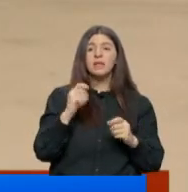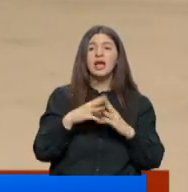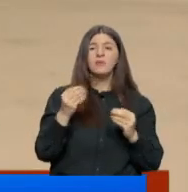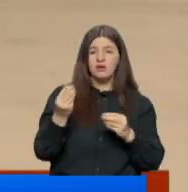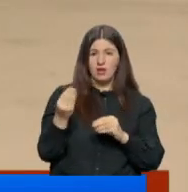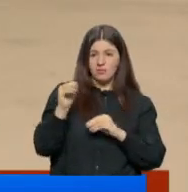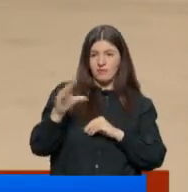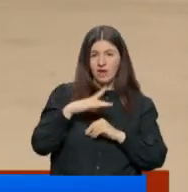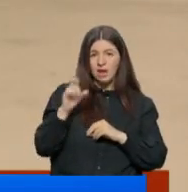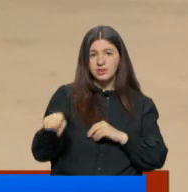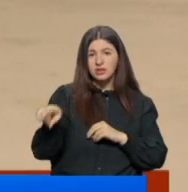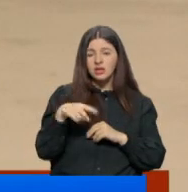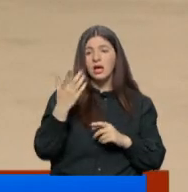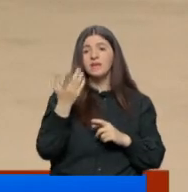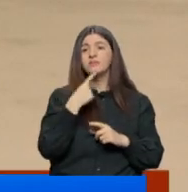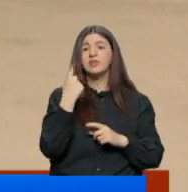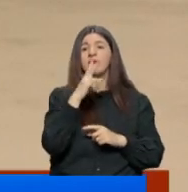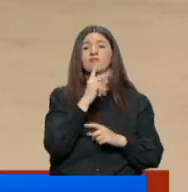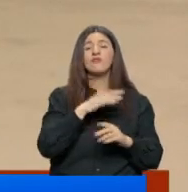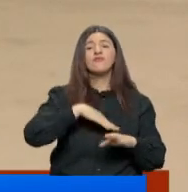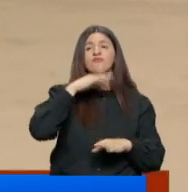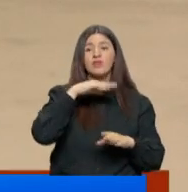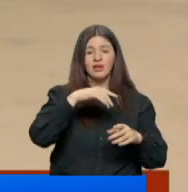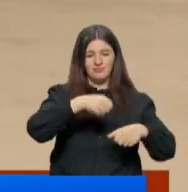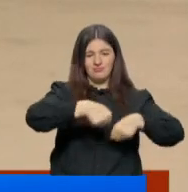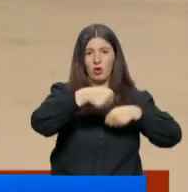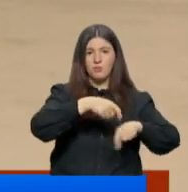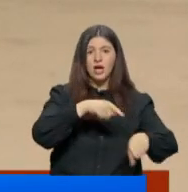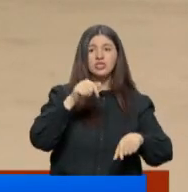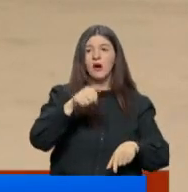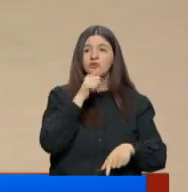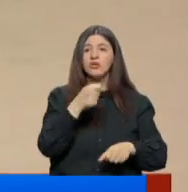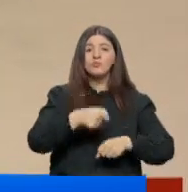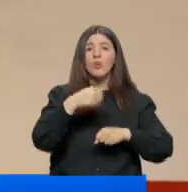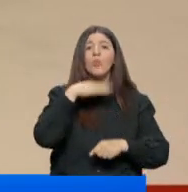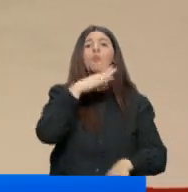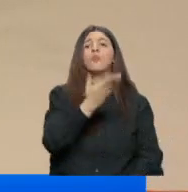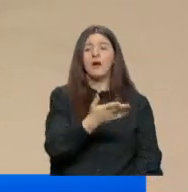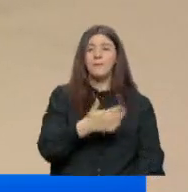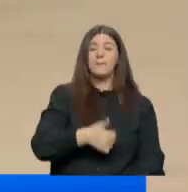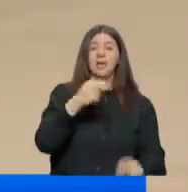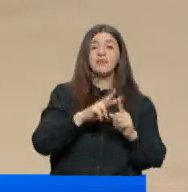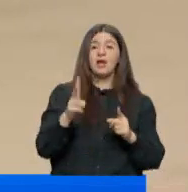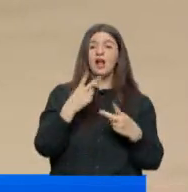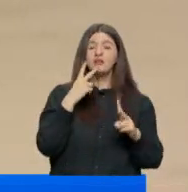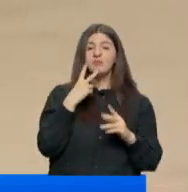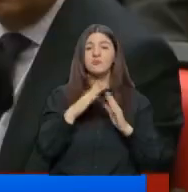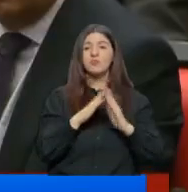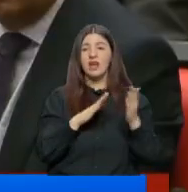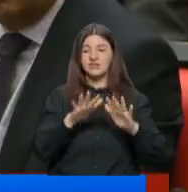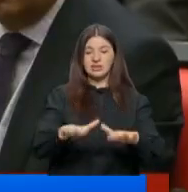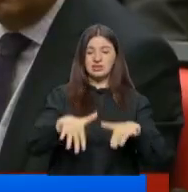kaybını yerine koyuyor mu? Geçtiğimiz yıl 200 liraya dolan file şimdi 600 liraya dolmuyor. Bakan Nebati'nin açıklamalarına